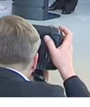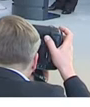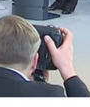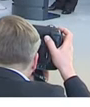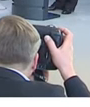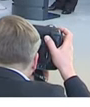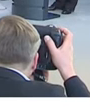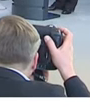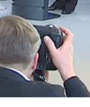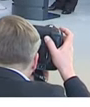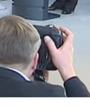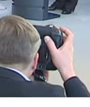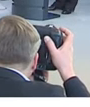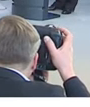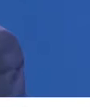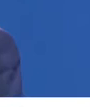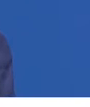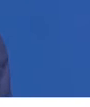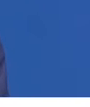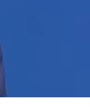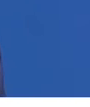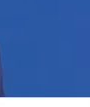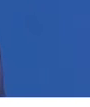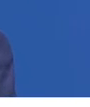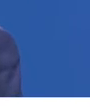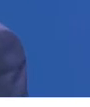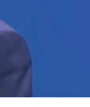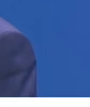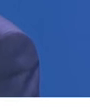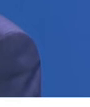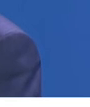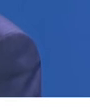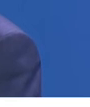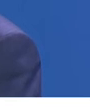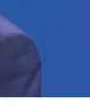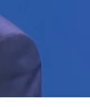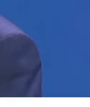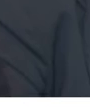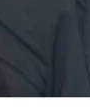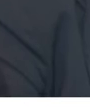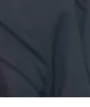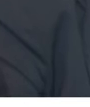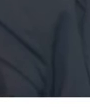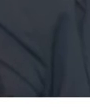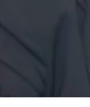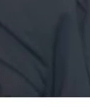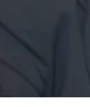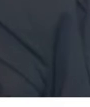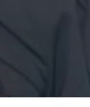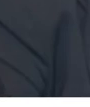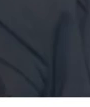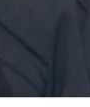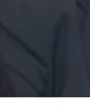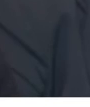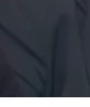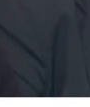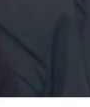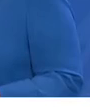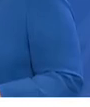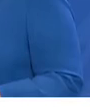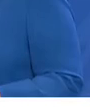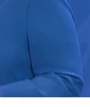Қасым Жомарт Тоқаев бұрынғы канцлермен, федералды президентпен, Класс Групп, Линде Ак, Сименс сынды ірі неміс компаниялардың басшыларымен